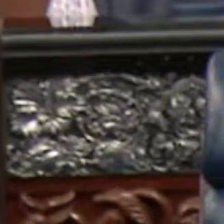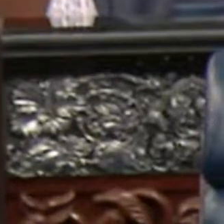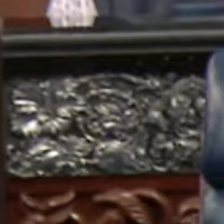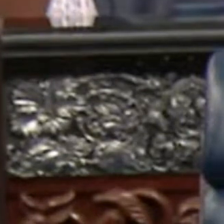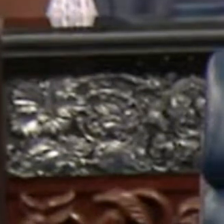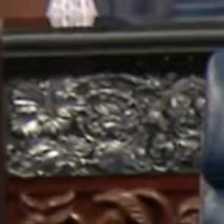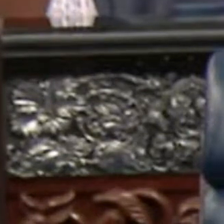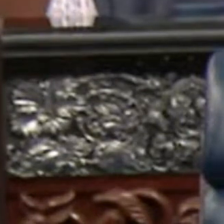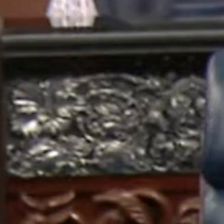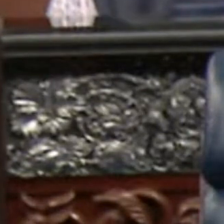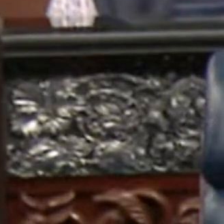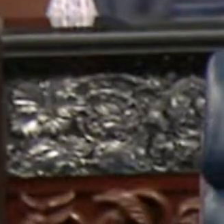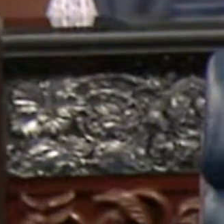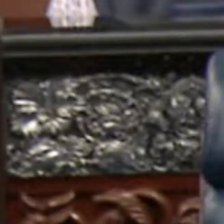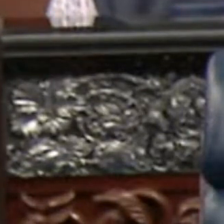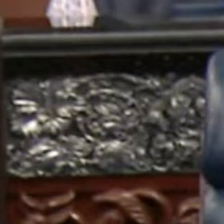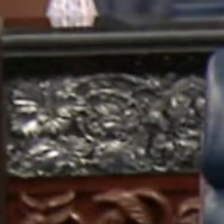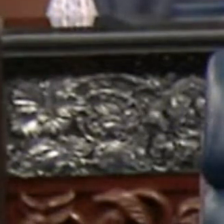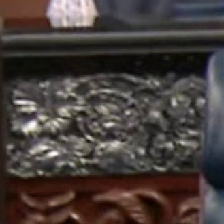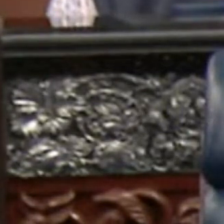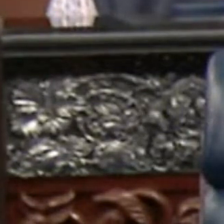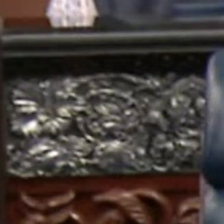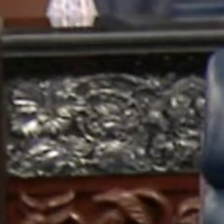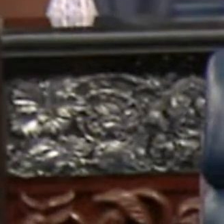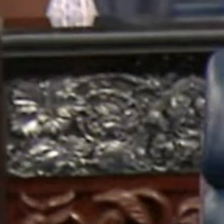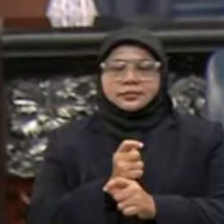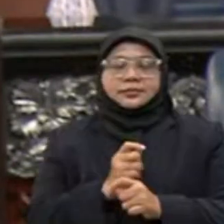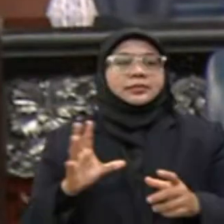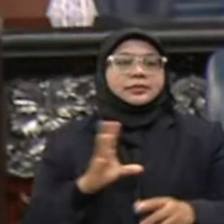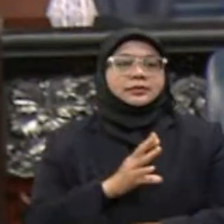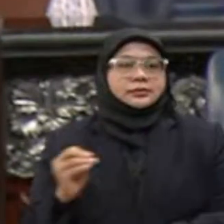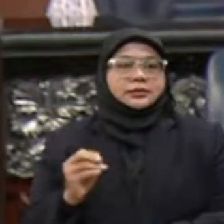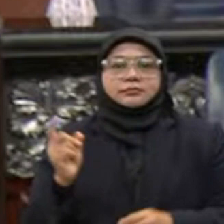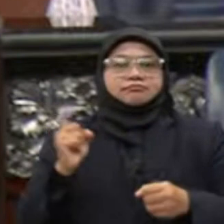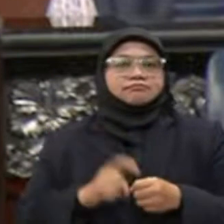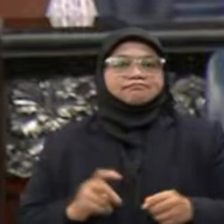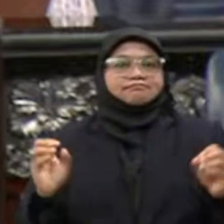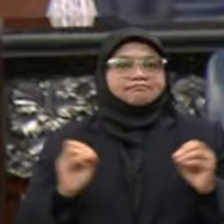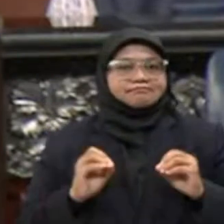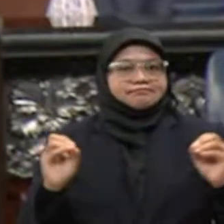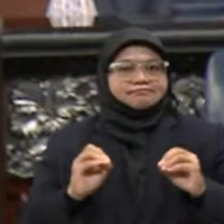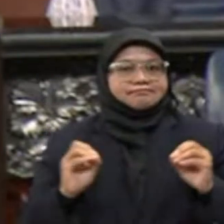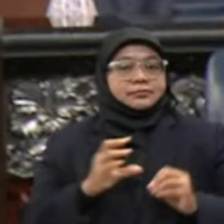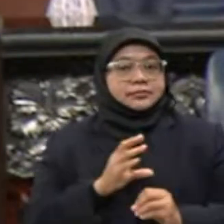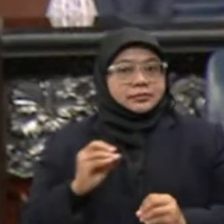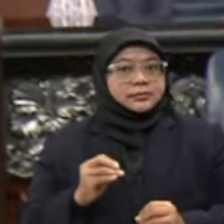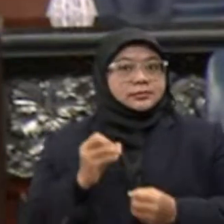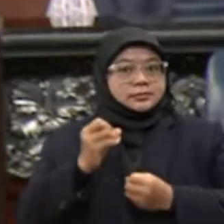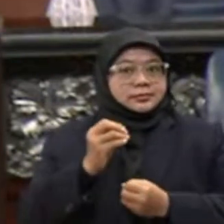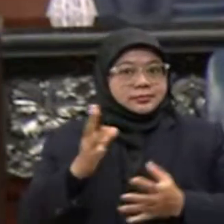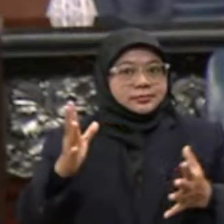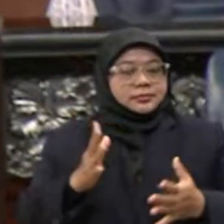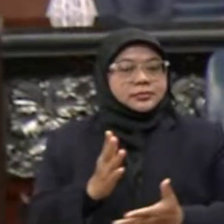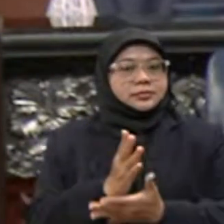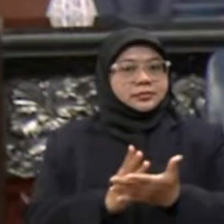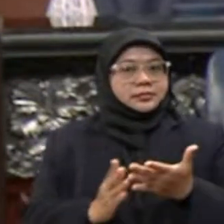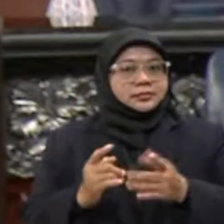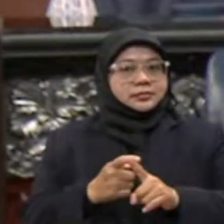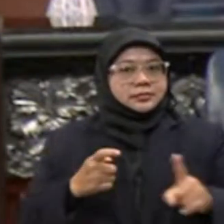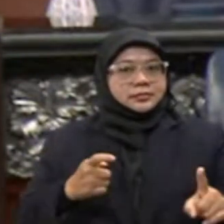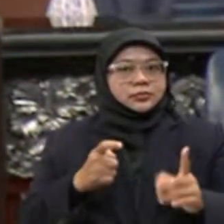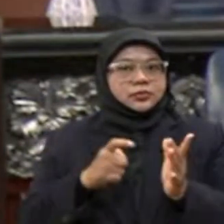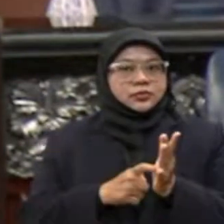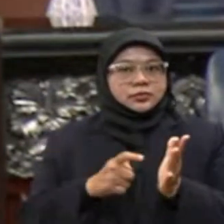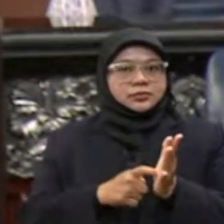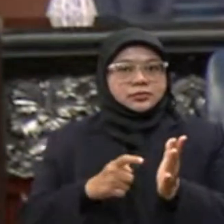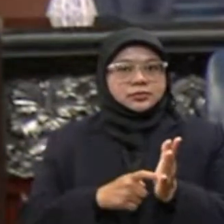yang meminjam menggunakan kadar kaidah tetap dia tidak akan terlibat Ketika saya ingin memalukan bahwa separuh daripada segala